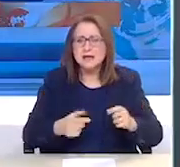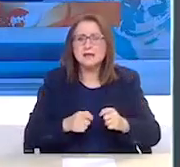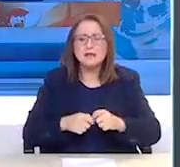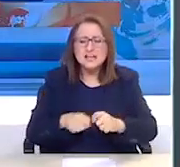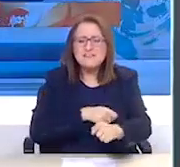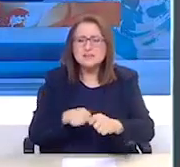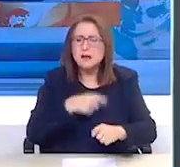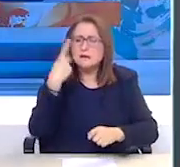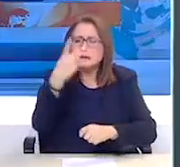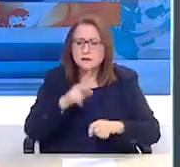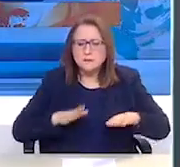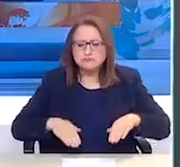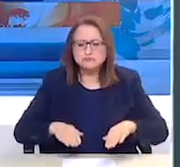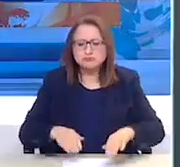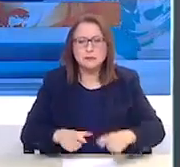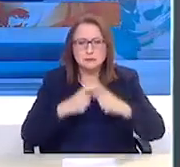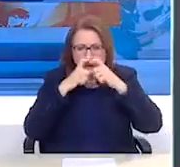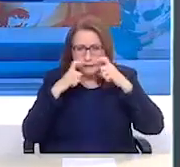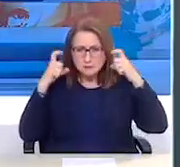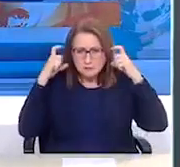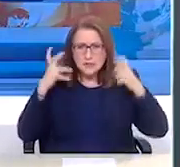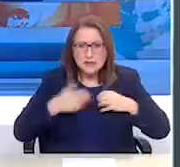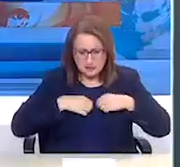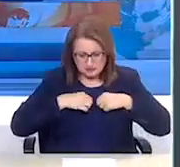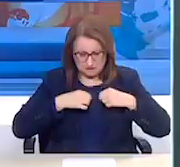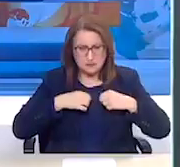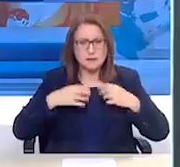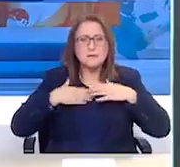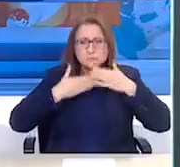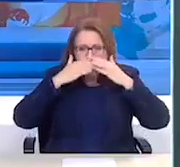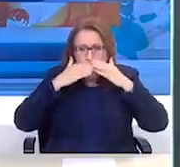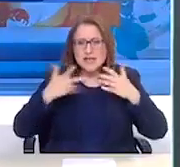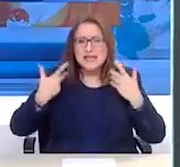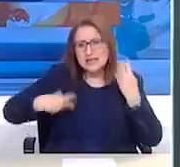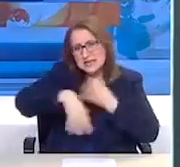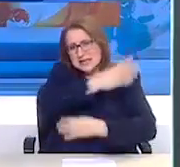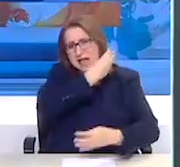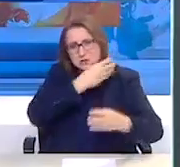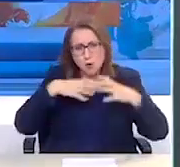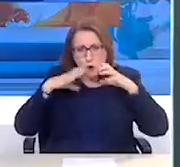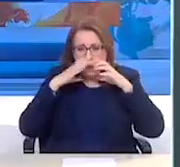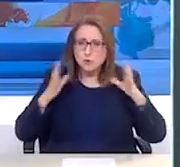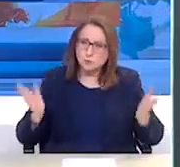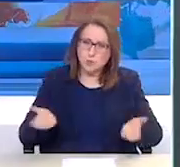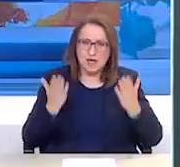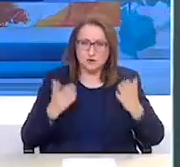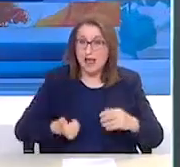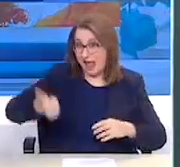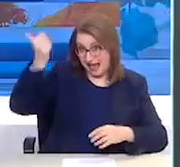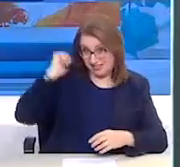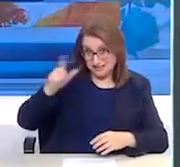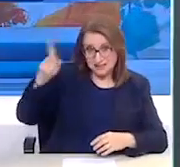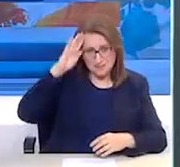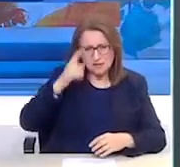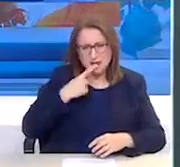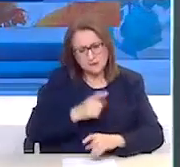υφασμάτινης μάσκας από ένα κομμάτι ύφασμα ή μπλούζα ή κασκόλ σε δημόσιους χώρους όταν υπάρχει αυξημένη επαφή των ανθρώπων μεταξύ